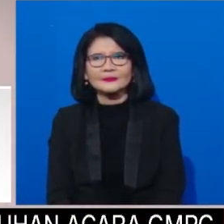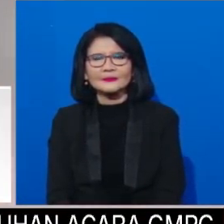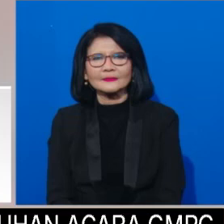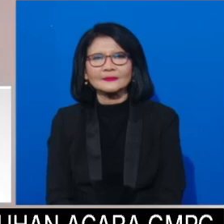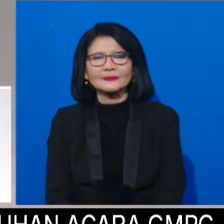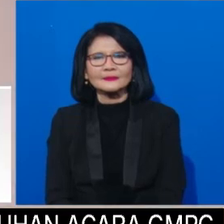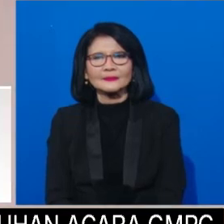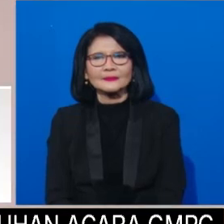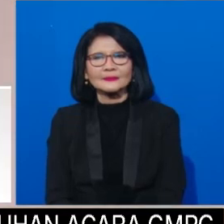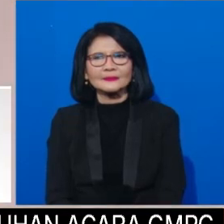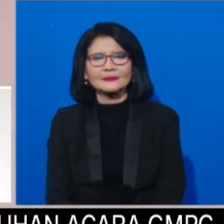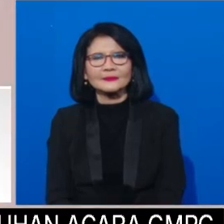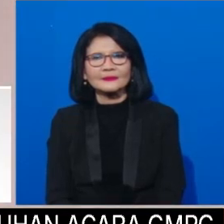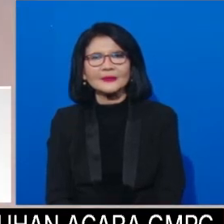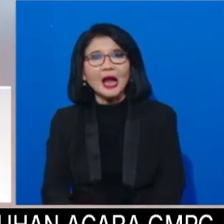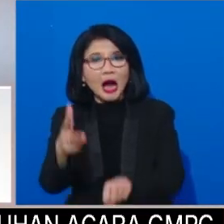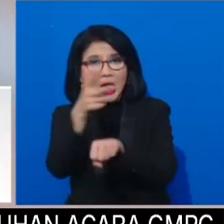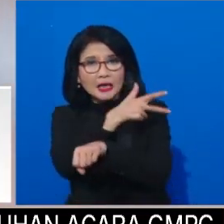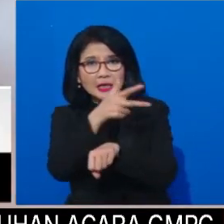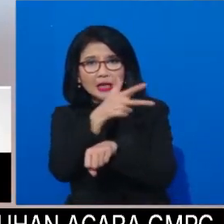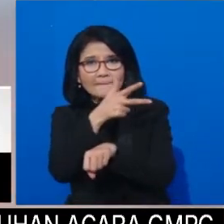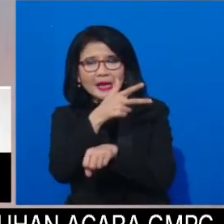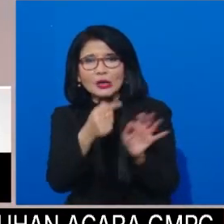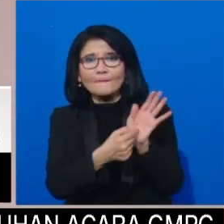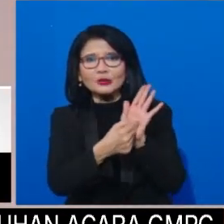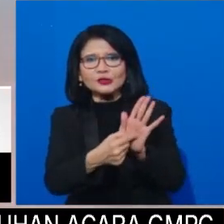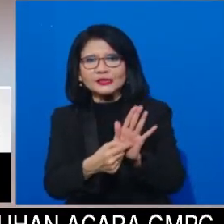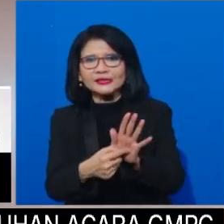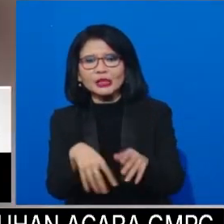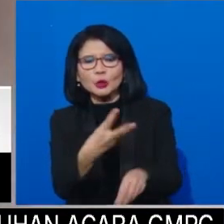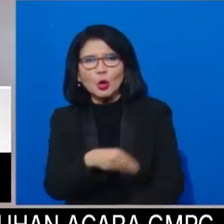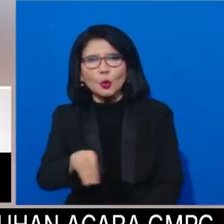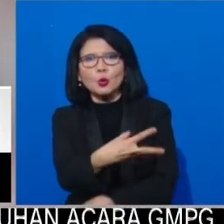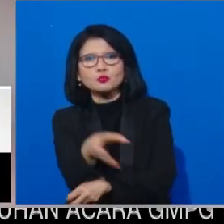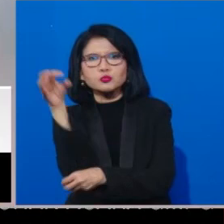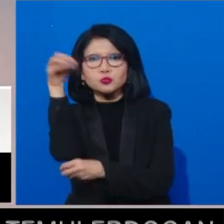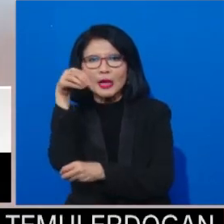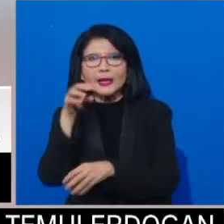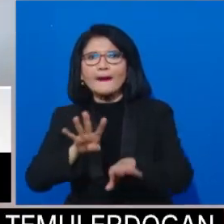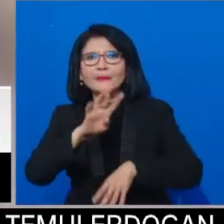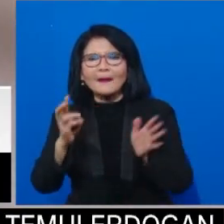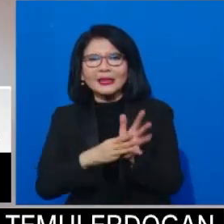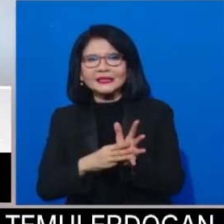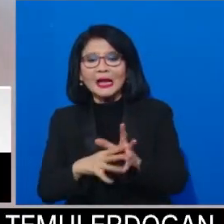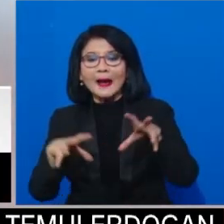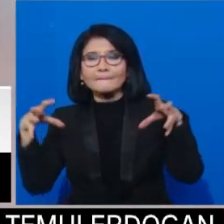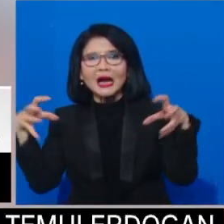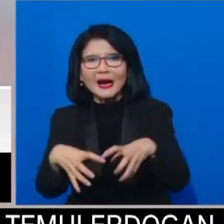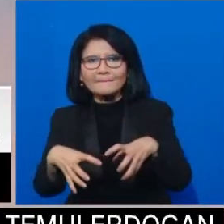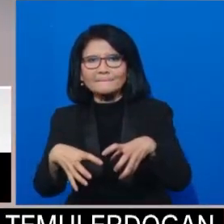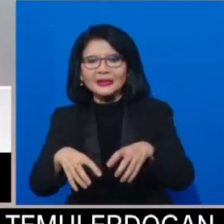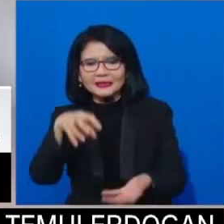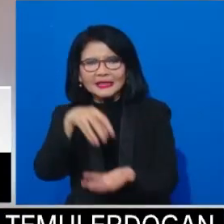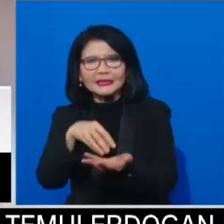lepas ya kepalanya. Rekaman video amatir warga menunjukkan seekor ular sepanjang hampir 4 meter terperangkap di dalam kandang ayam